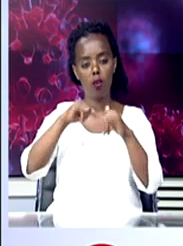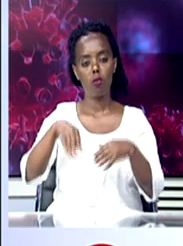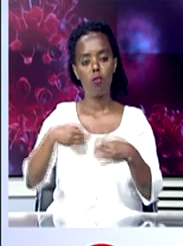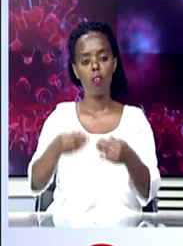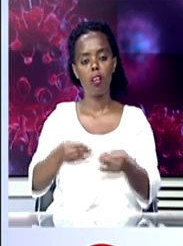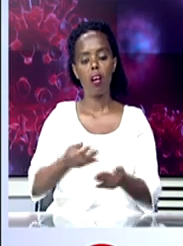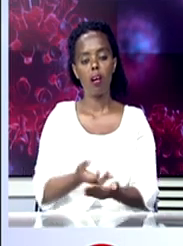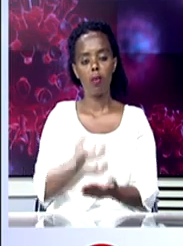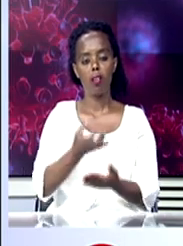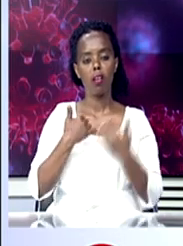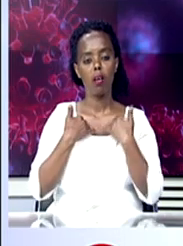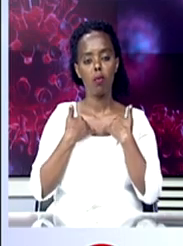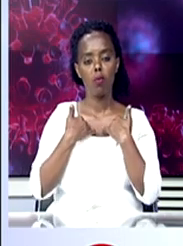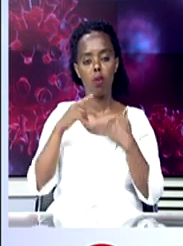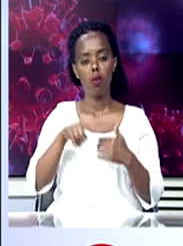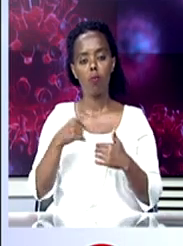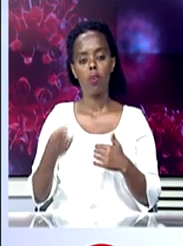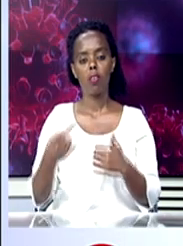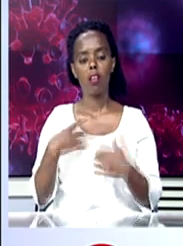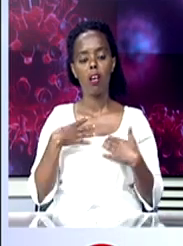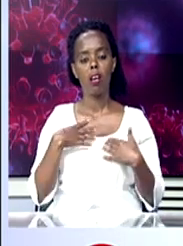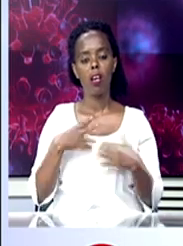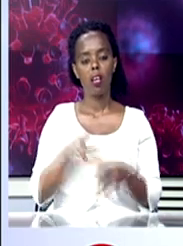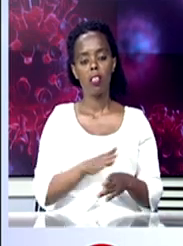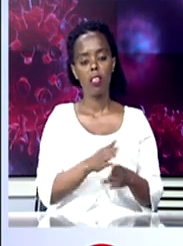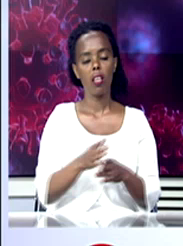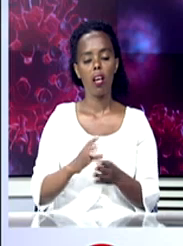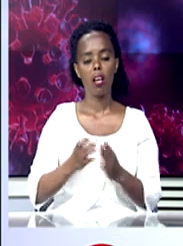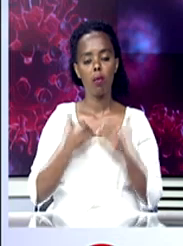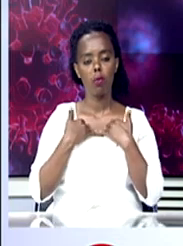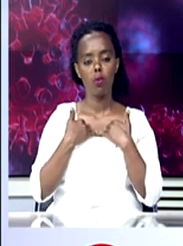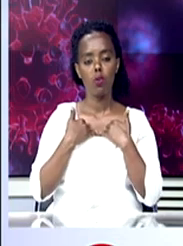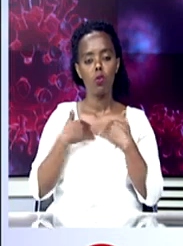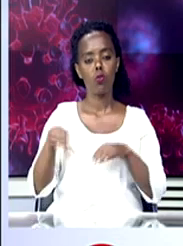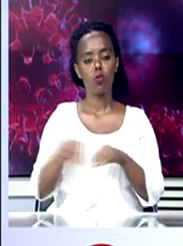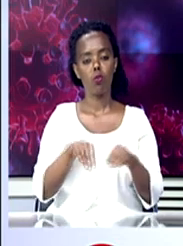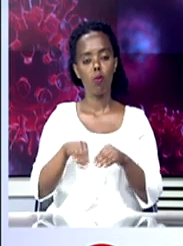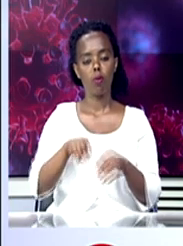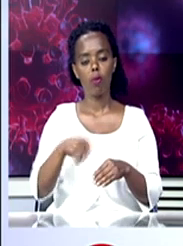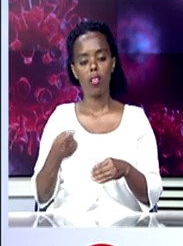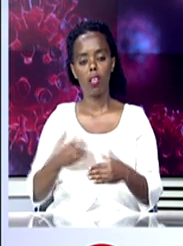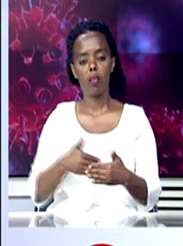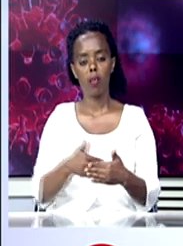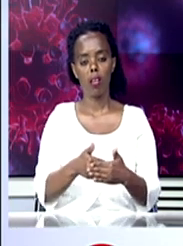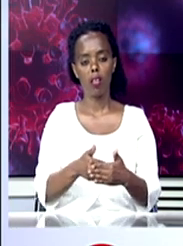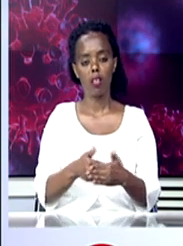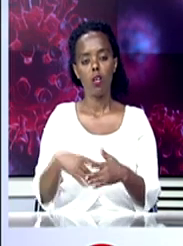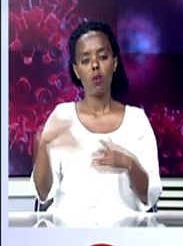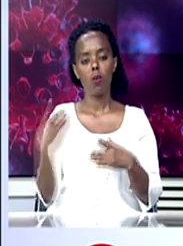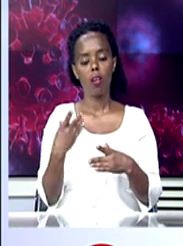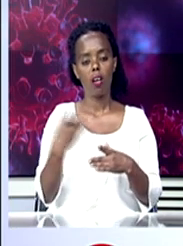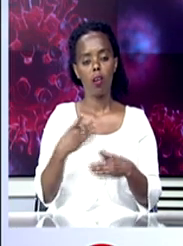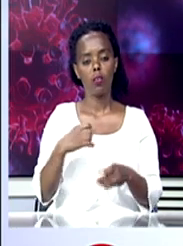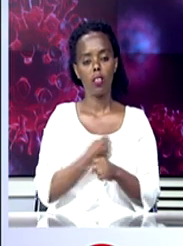qabnu uummata garraamii uummata qajeelaa qabnuun sochoofne uummata keenya bira ga'uudhaaf koree of dandeenye ijaarree hojii keessa galee